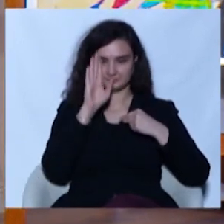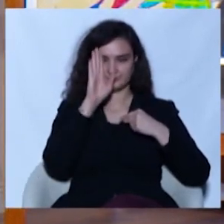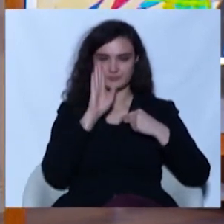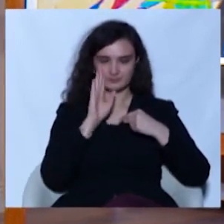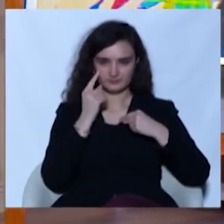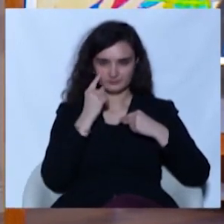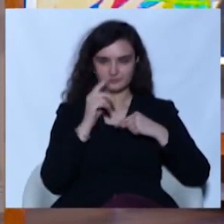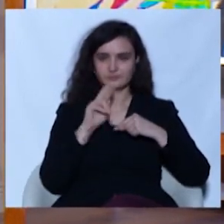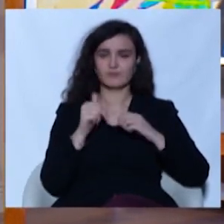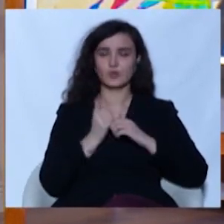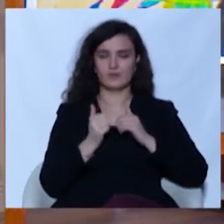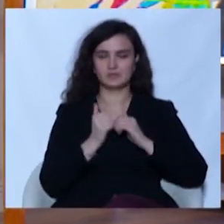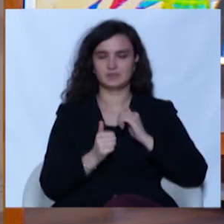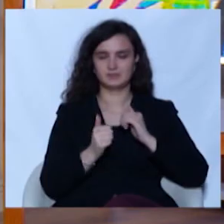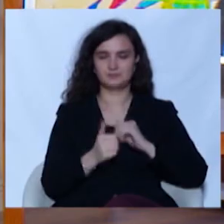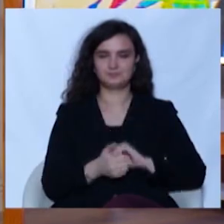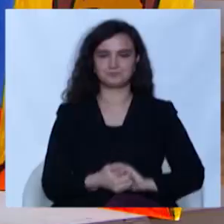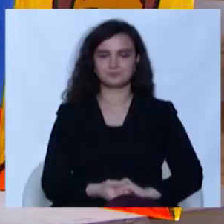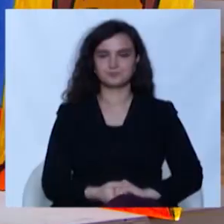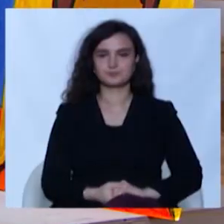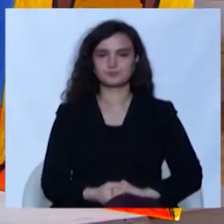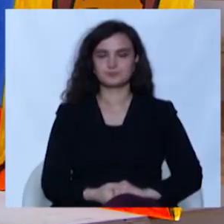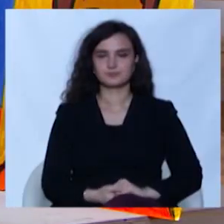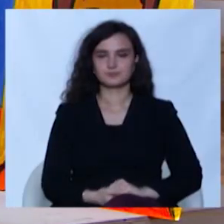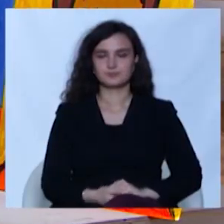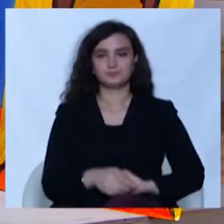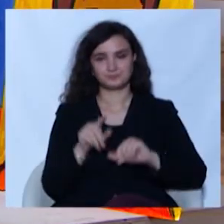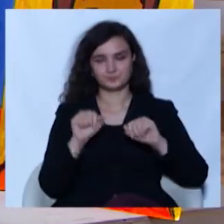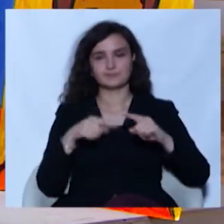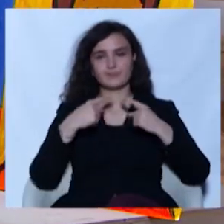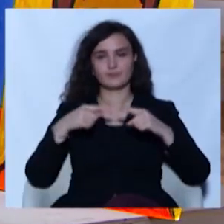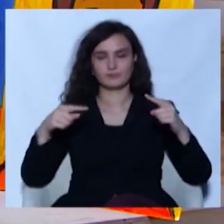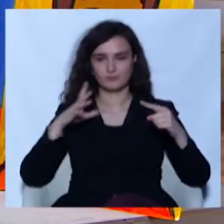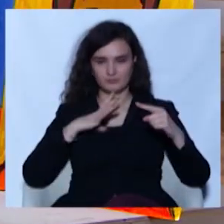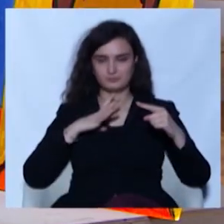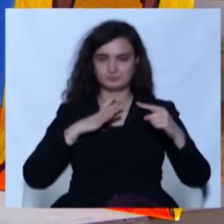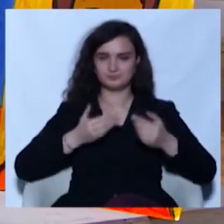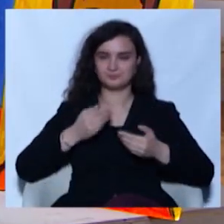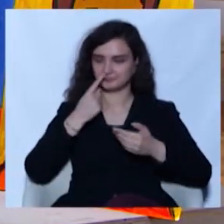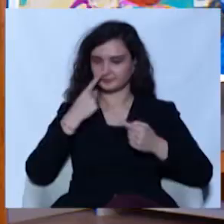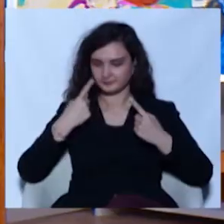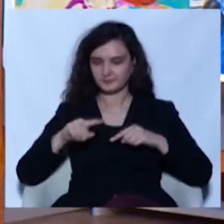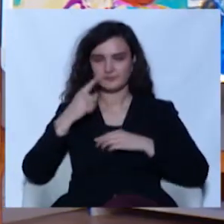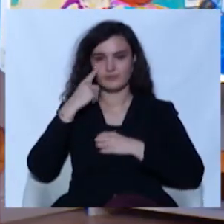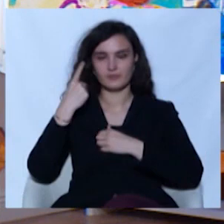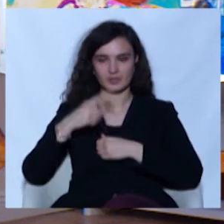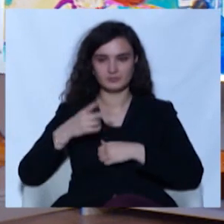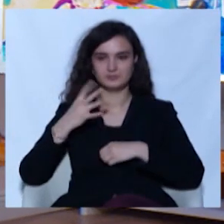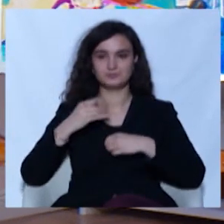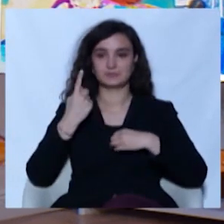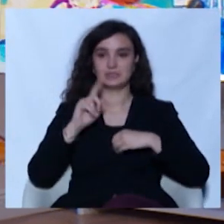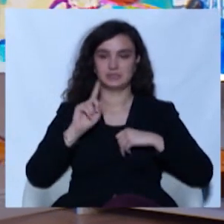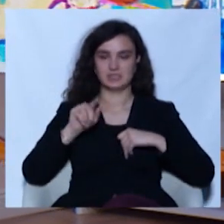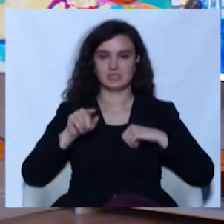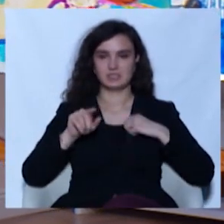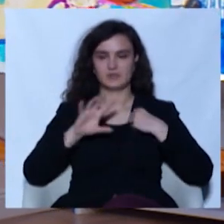ნაწილია და ყოველთვის ეს შეიძლება სხვადასხვანაირი ნაკვთები ქონდეს, სხვადასხვანაირი თვალი, მაგრამ ერთი რაღაცა